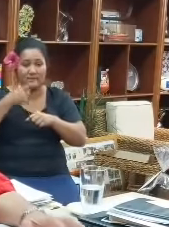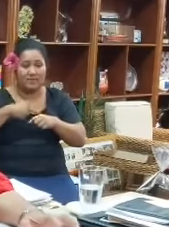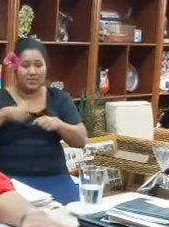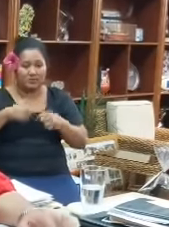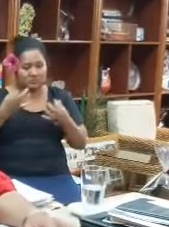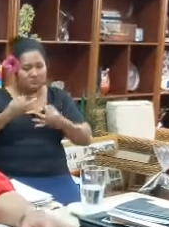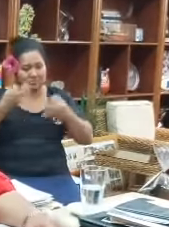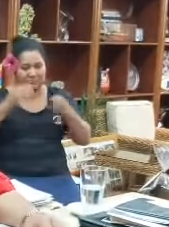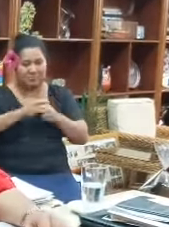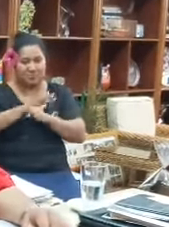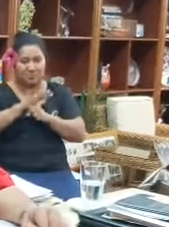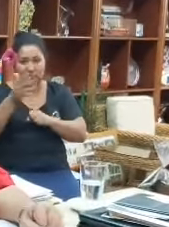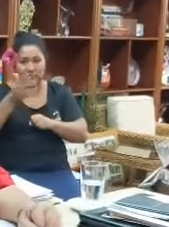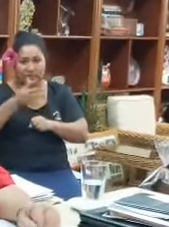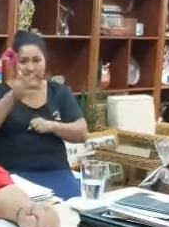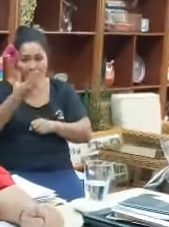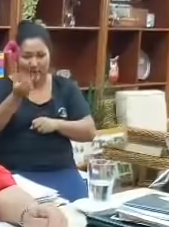on